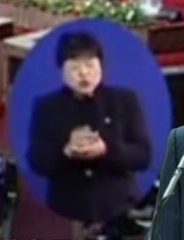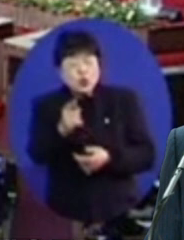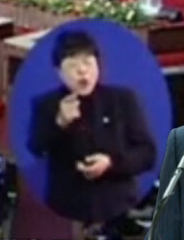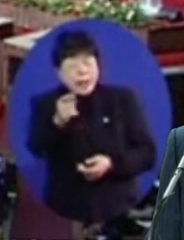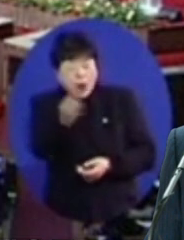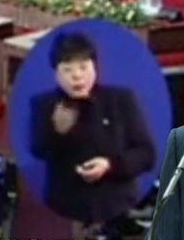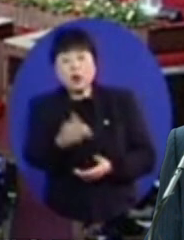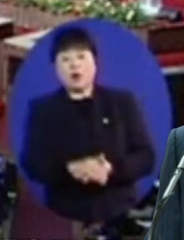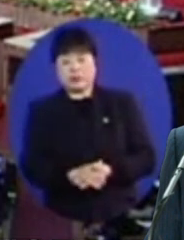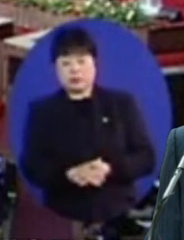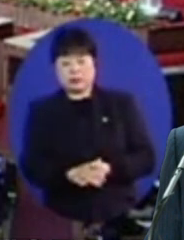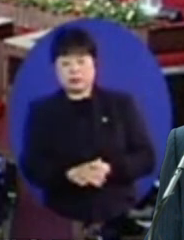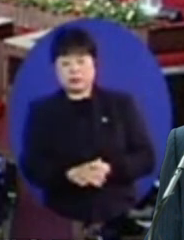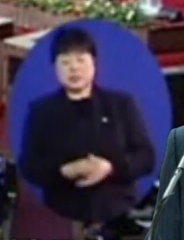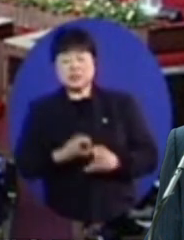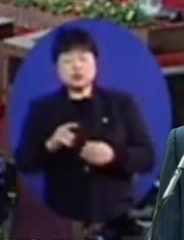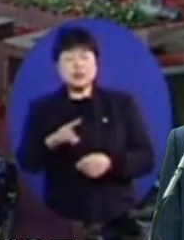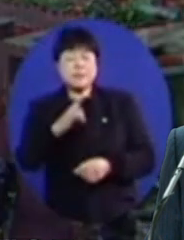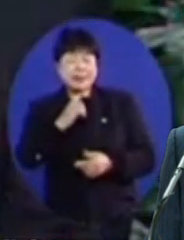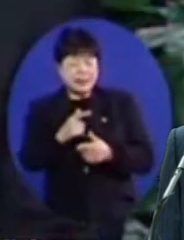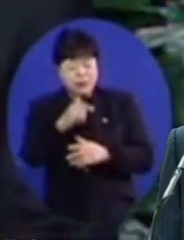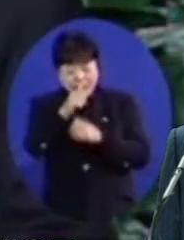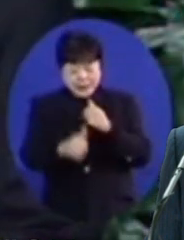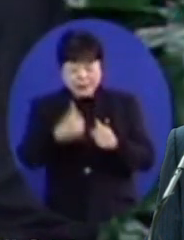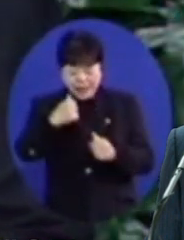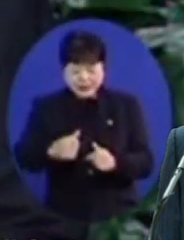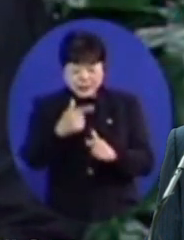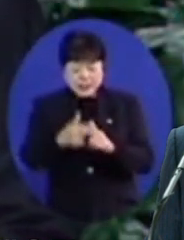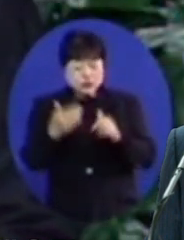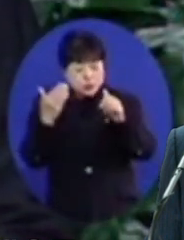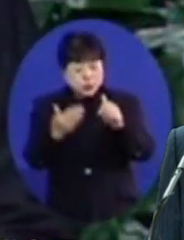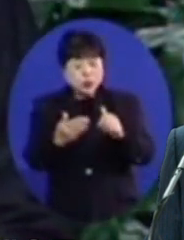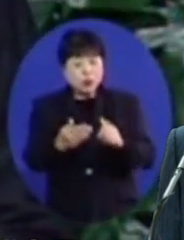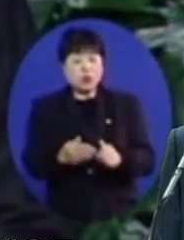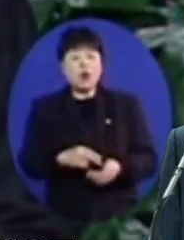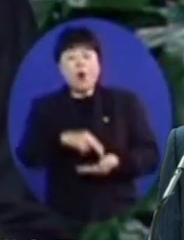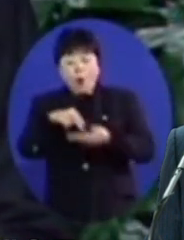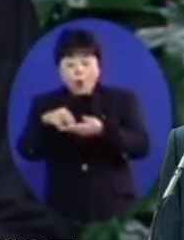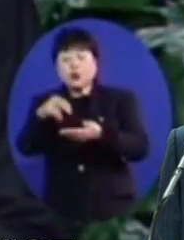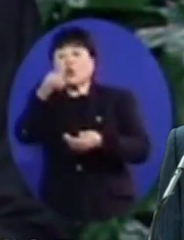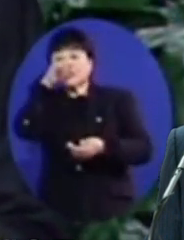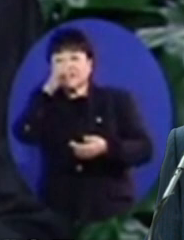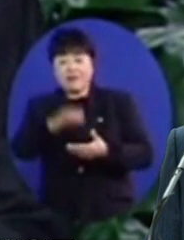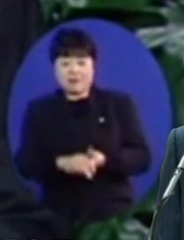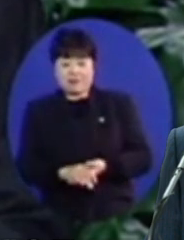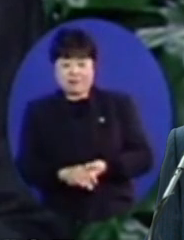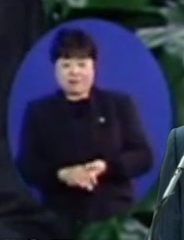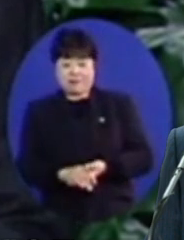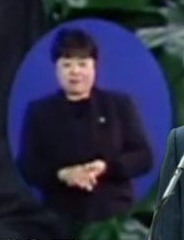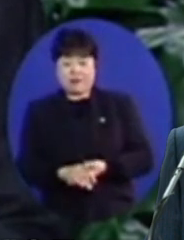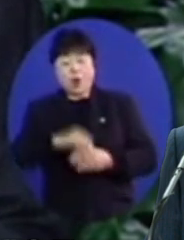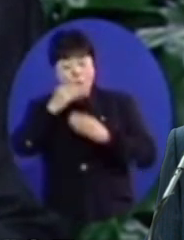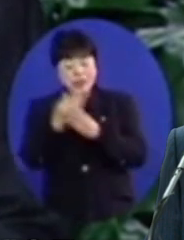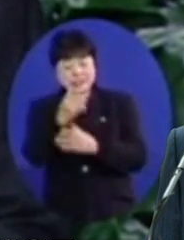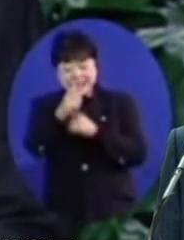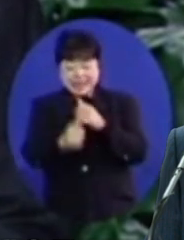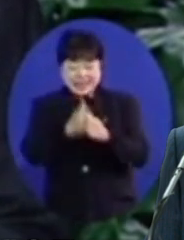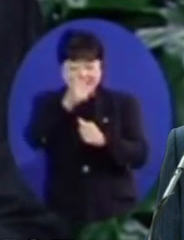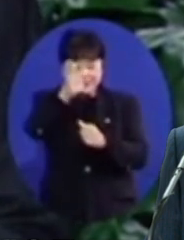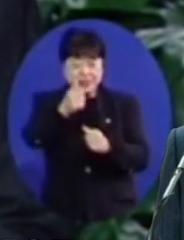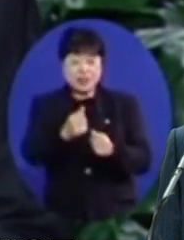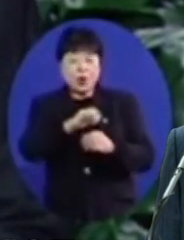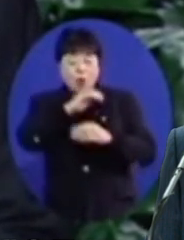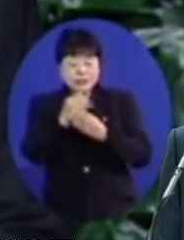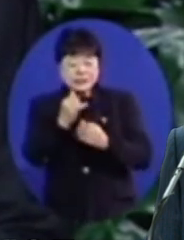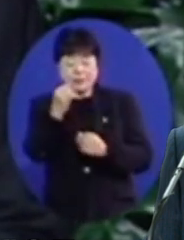세상에 우리만 고도한 것이 아니라 하나님의 아들 예수님도 굉장히 고독했습니다 왜냐하면 완전한 하나님이 완전한